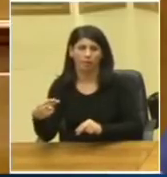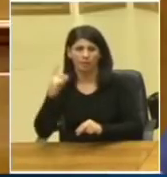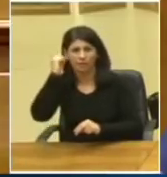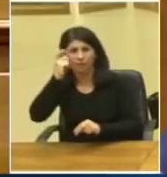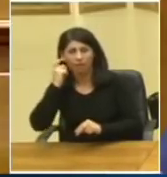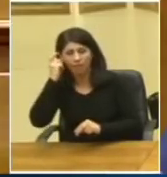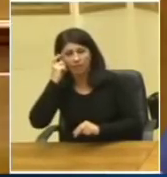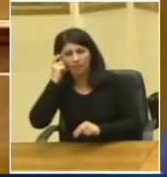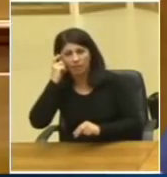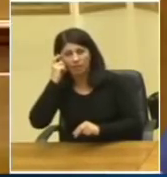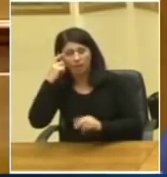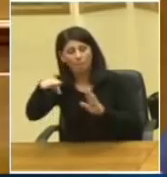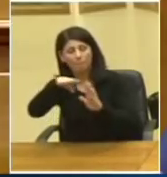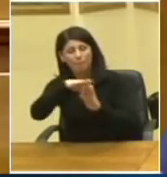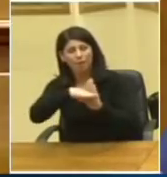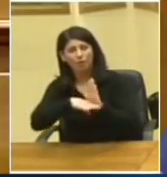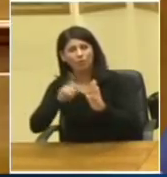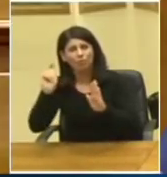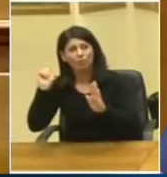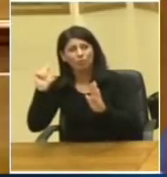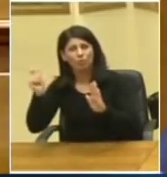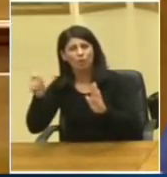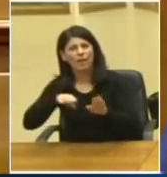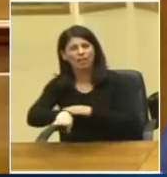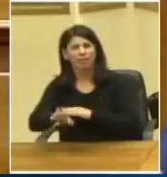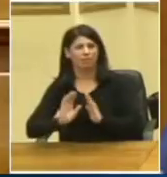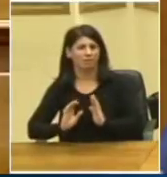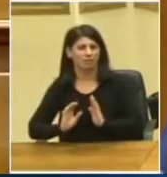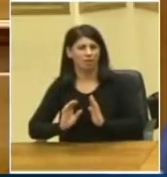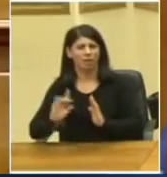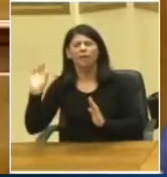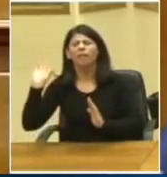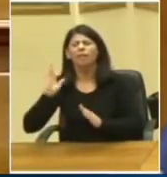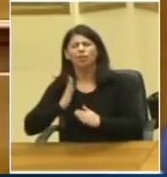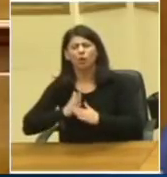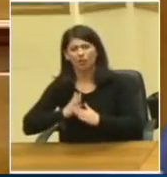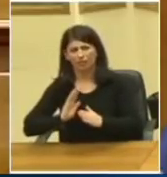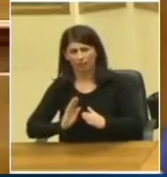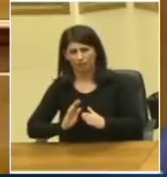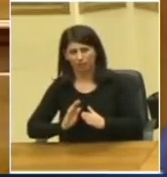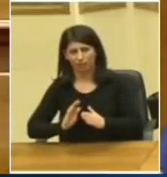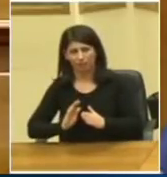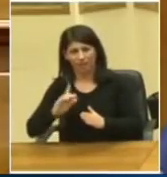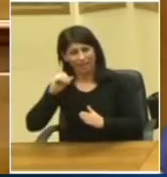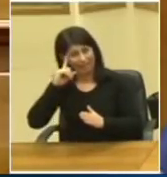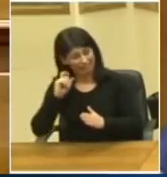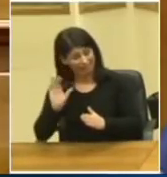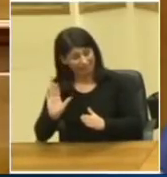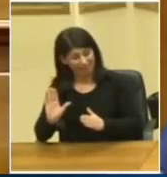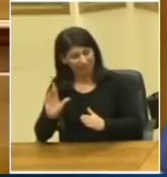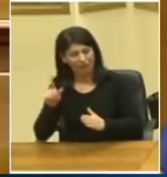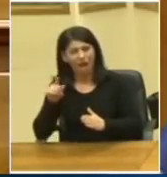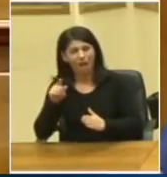σκέφτεστε με όρους πολιτικής εκδίκησης. Και μάλιστα δεν το κρύβετε. Και ξέρετε κάτι, αυτός